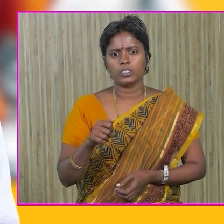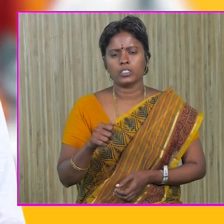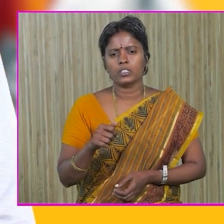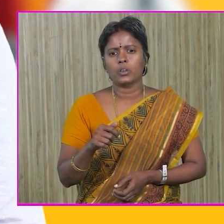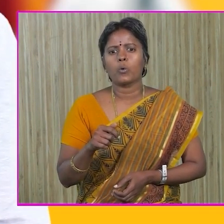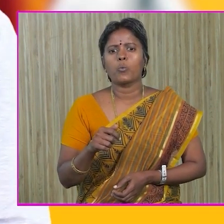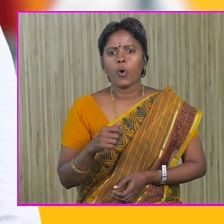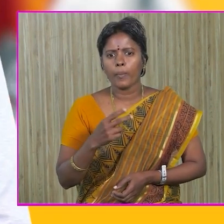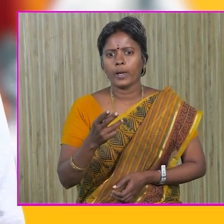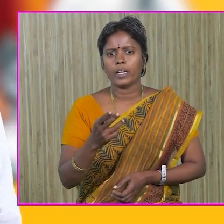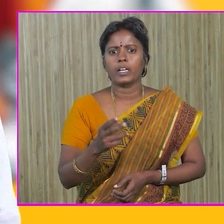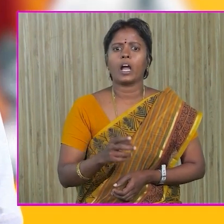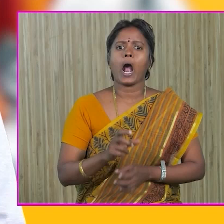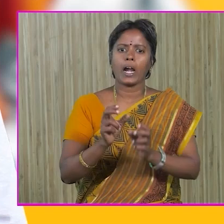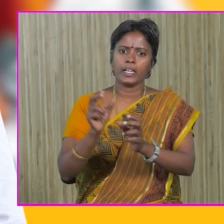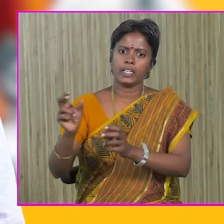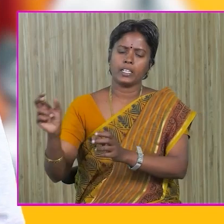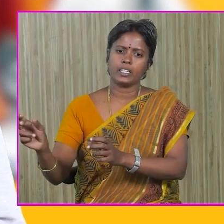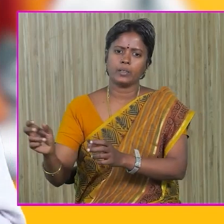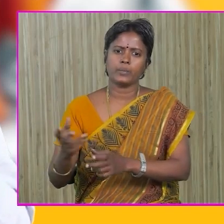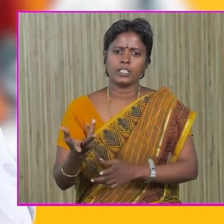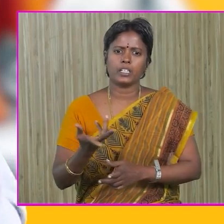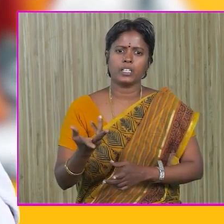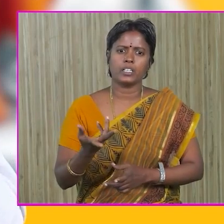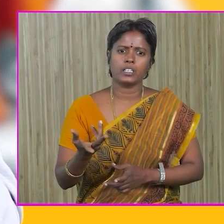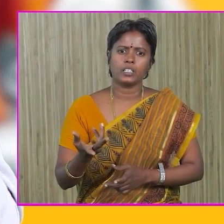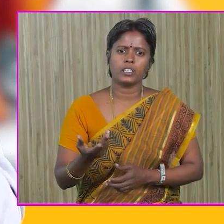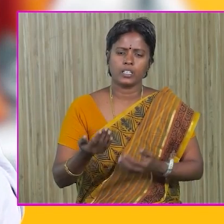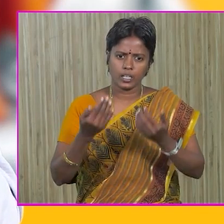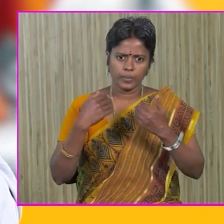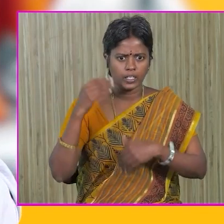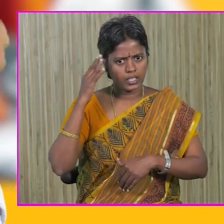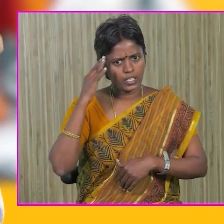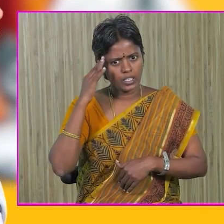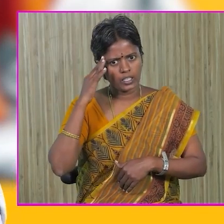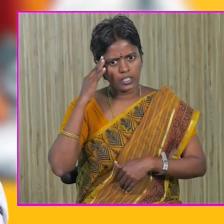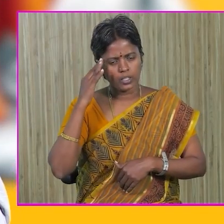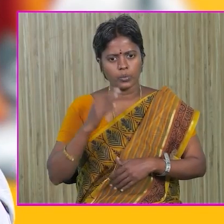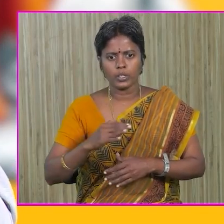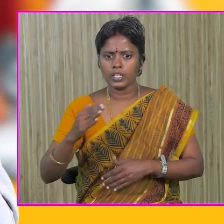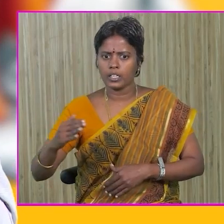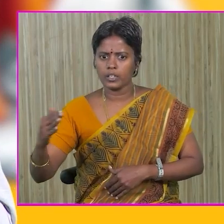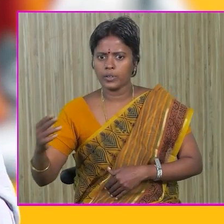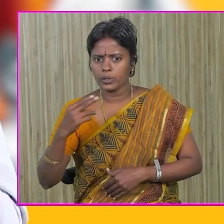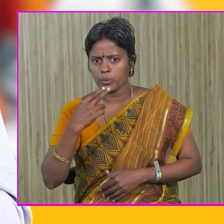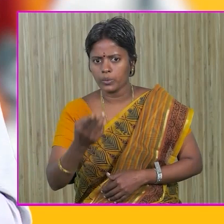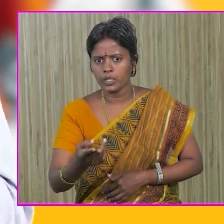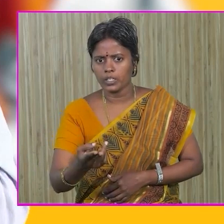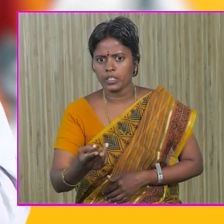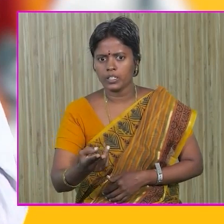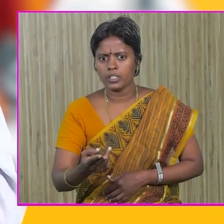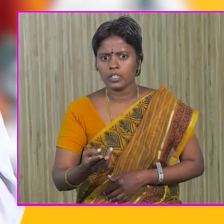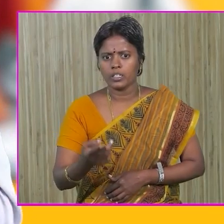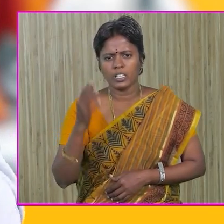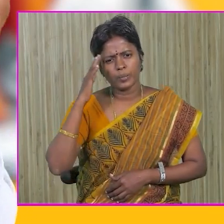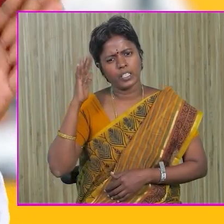என்றால் என்ன? ஓமை அணி என்பது நமக்கு தெரிந்த ஒரு நிகழ்வை கூறி நமக்கு தெரியாத